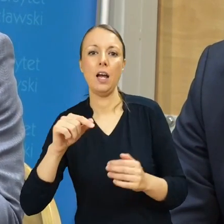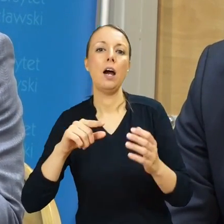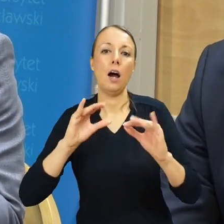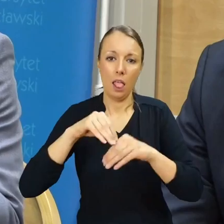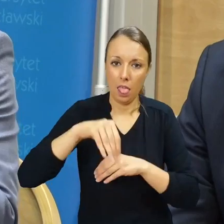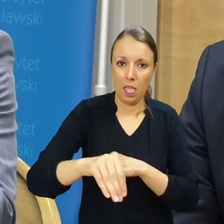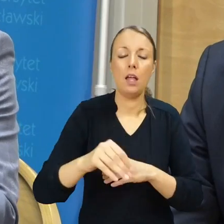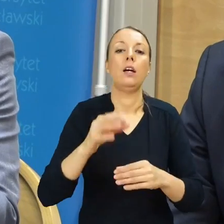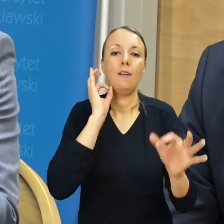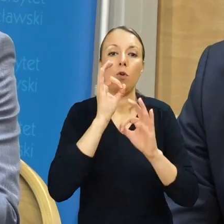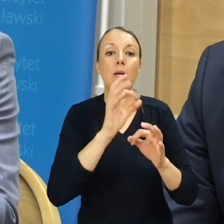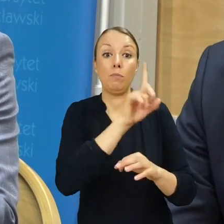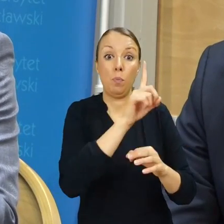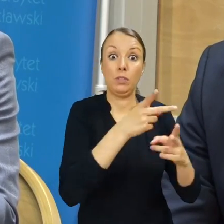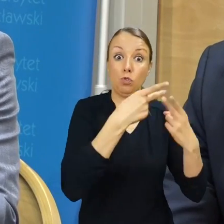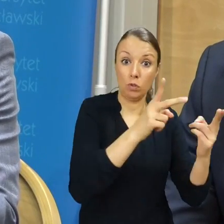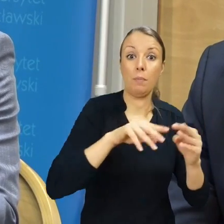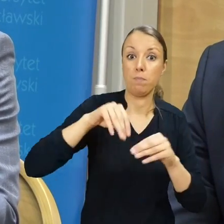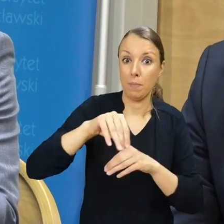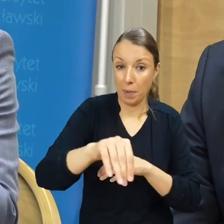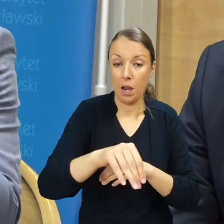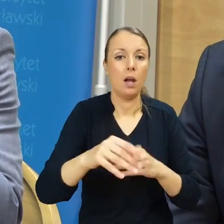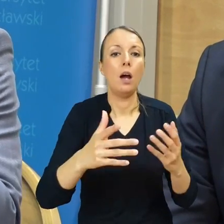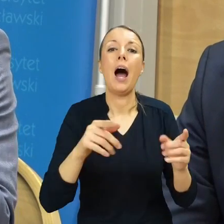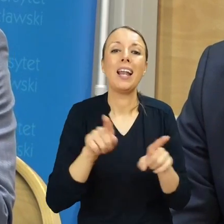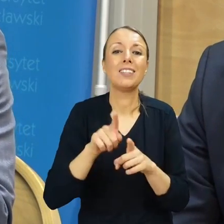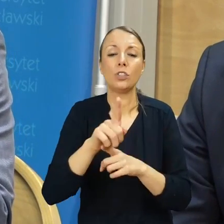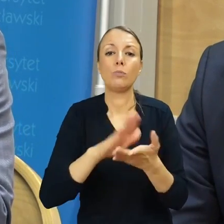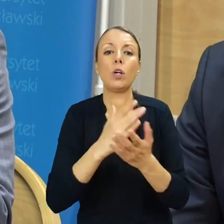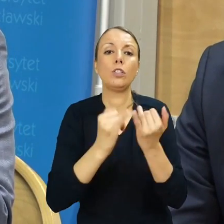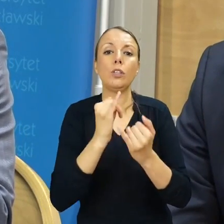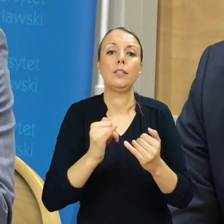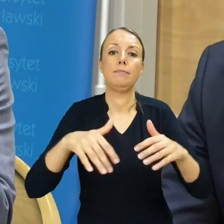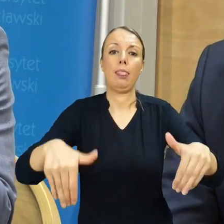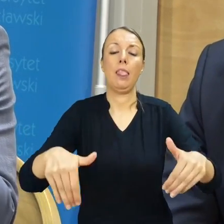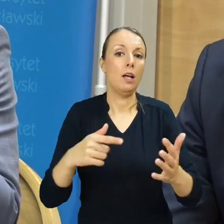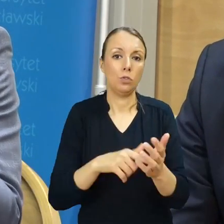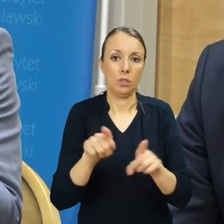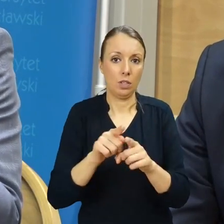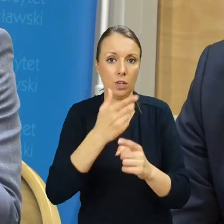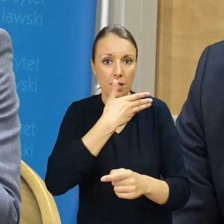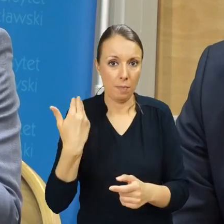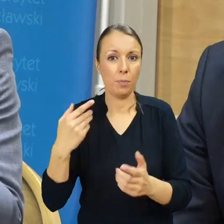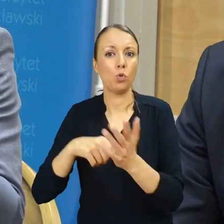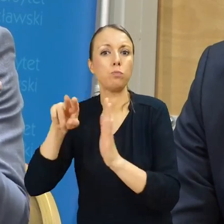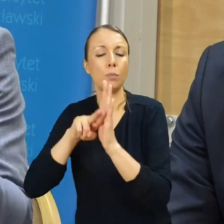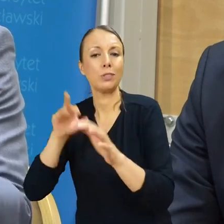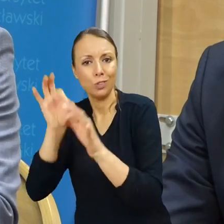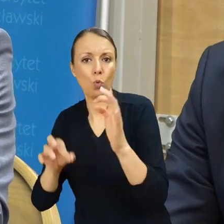informacji publicznej też nie ma, ale tam bezczynności też nie, skargi na bezczynność też nie ma, bo mamy ją gdzie w przepisach szczególnych. Więc można by tutaj